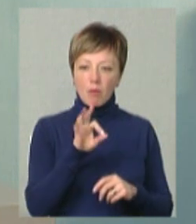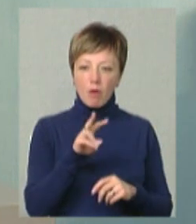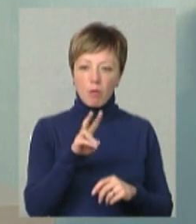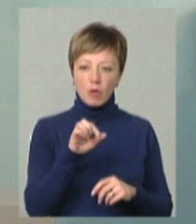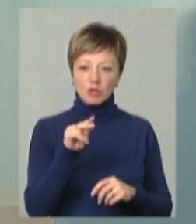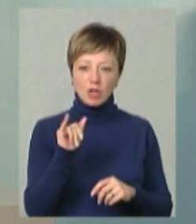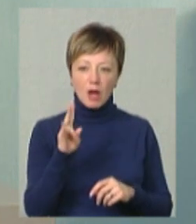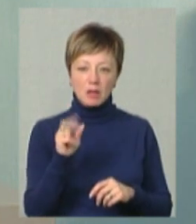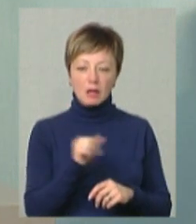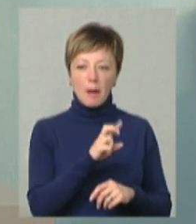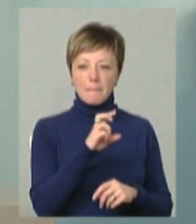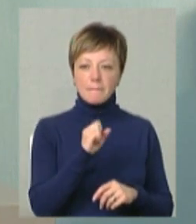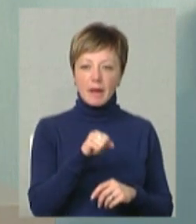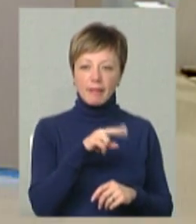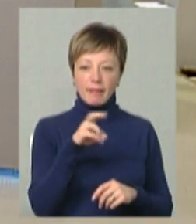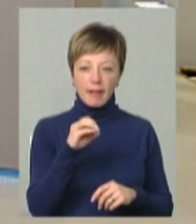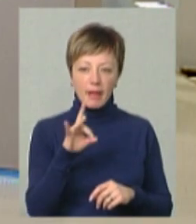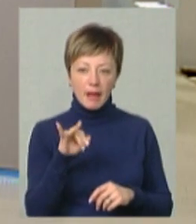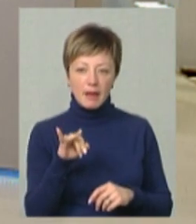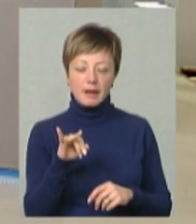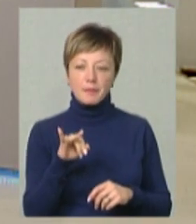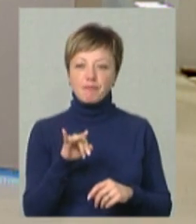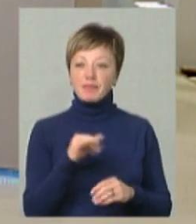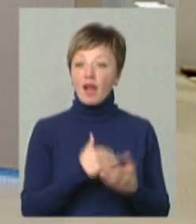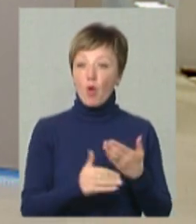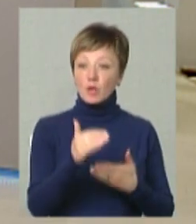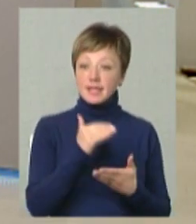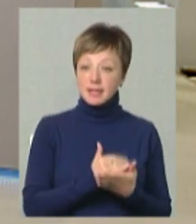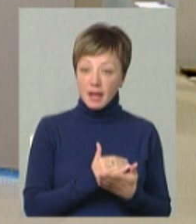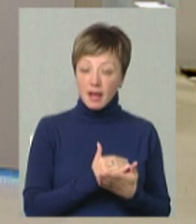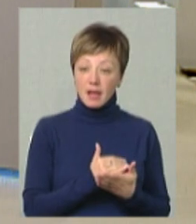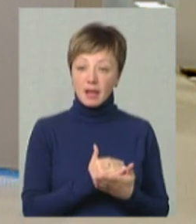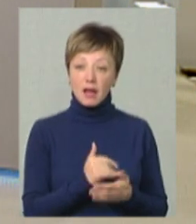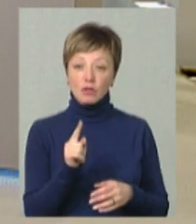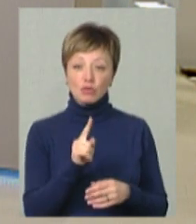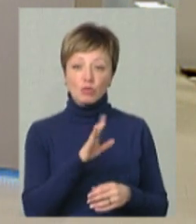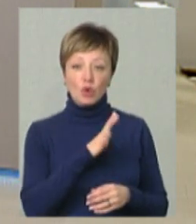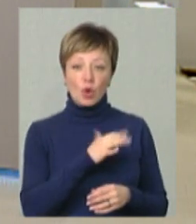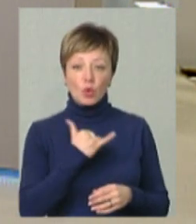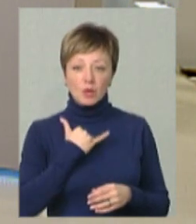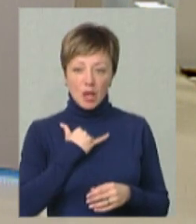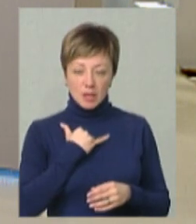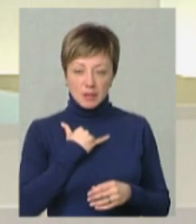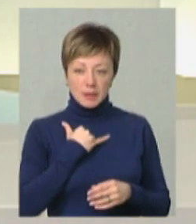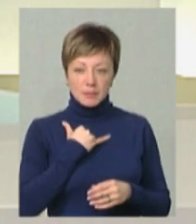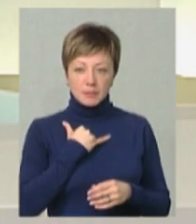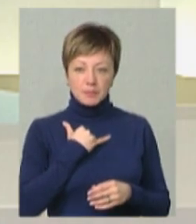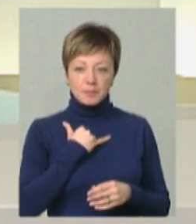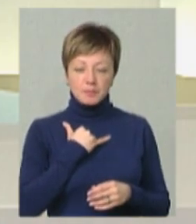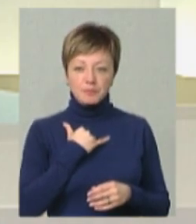Маршала Рибалка на Бандери. І з останніх, от то, що було у нас